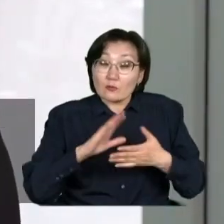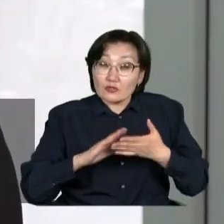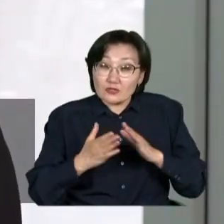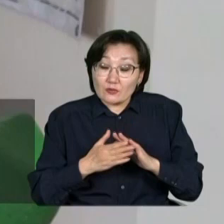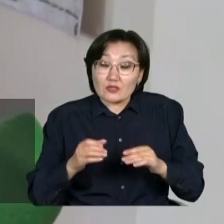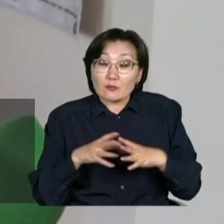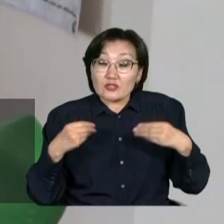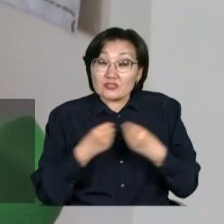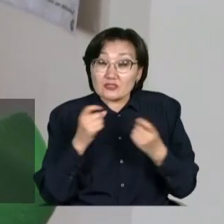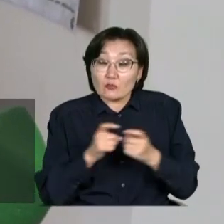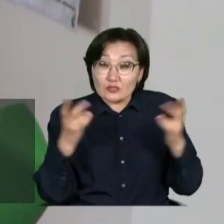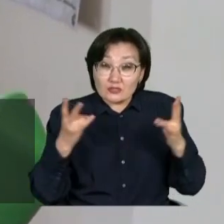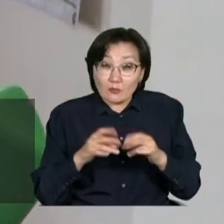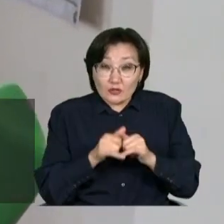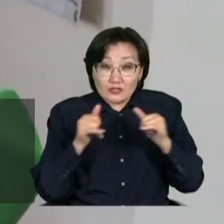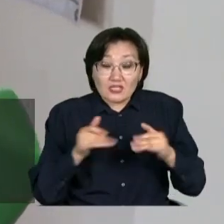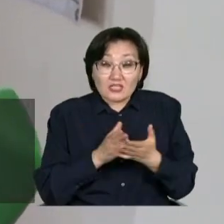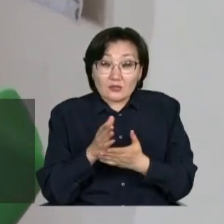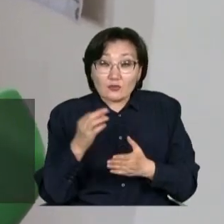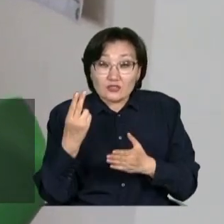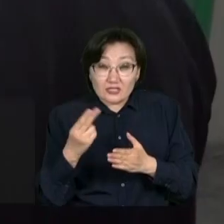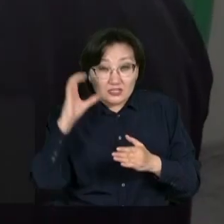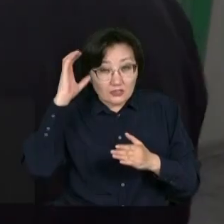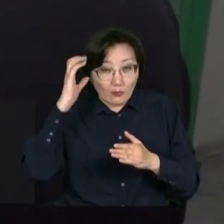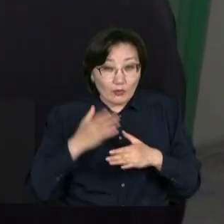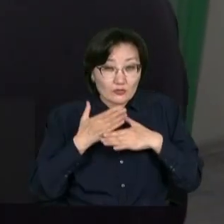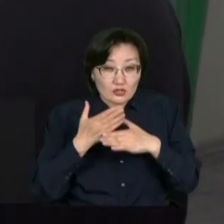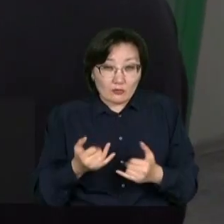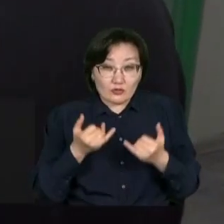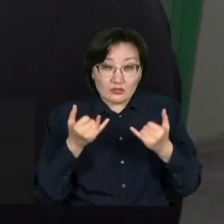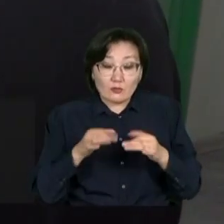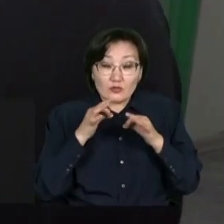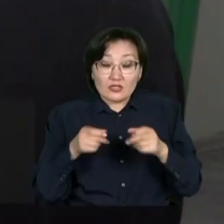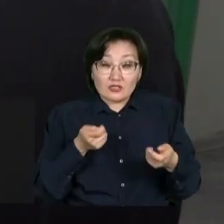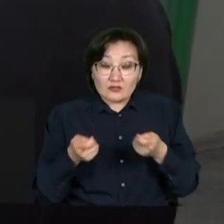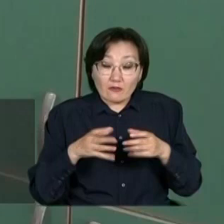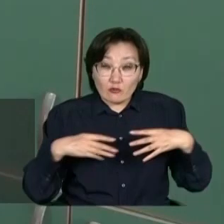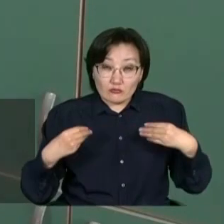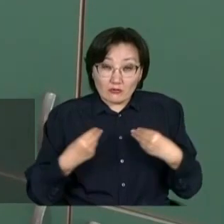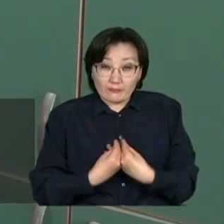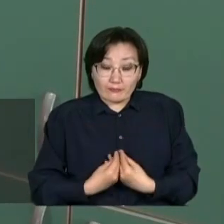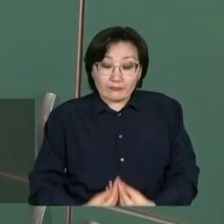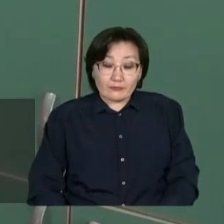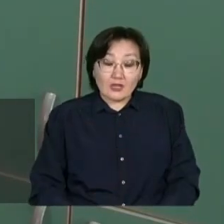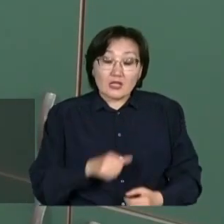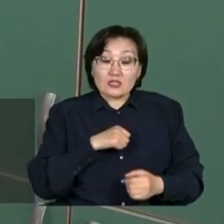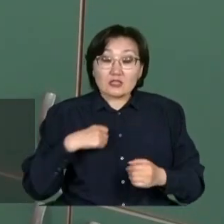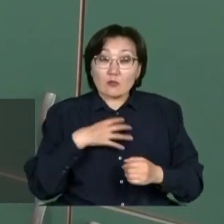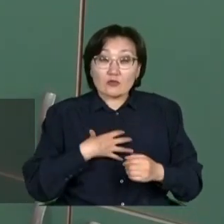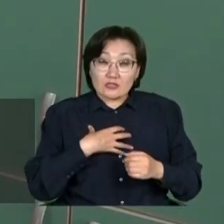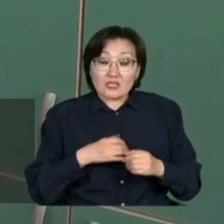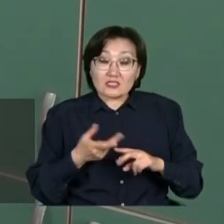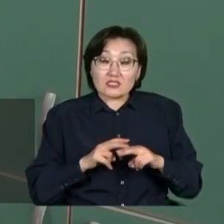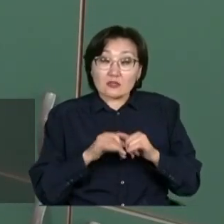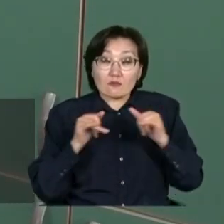с бытовым насилием, необходимо развивать службы социальной и психологической помощи, отмечает руководитель фонда. То самое важное – это